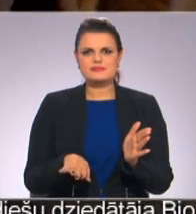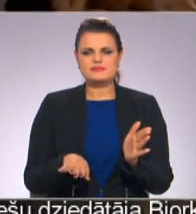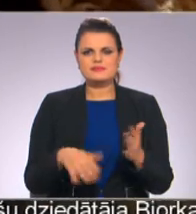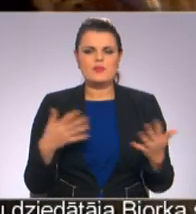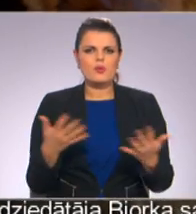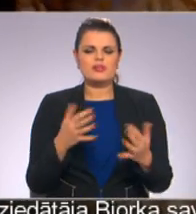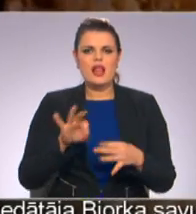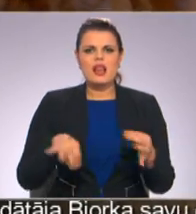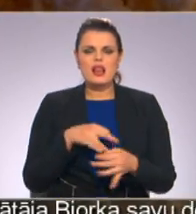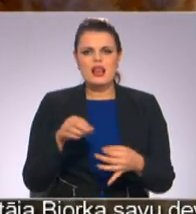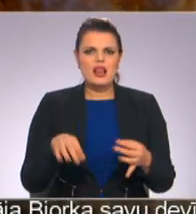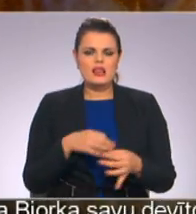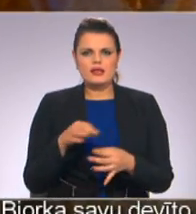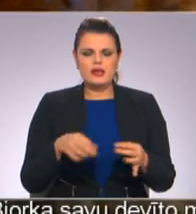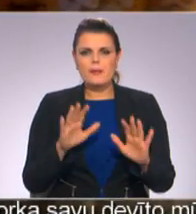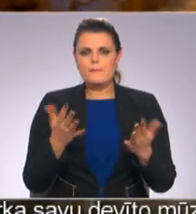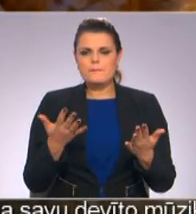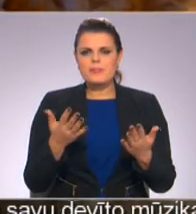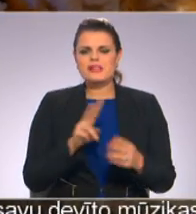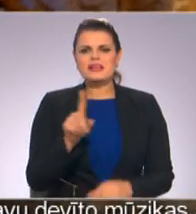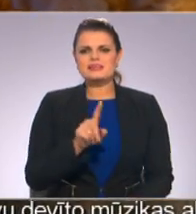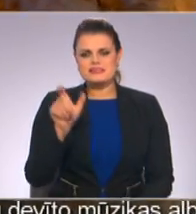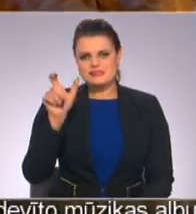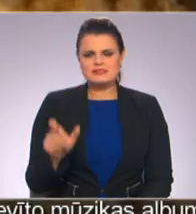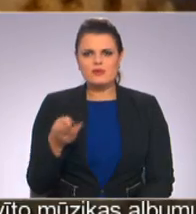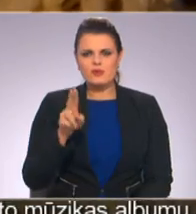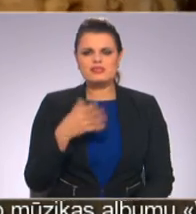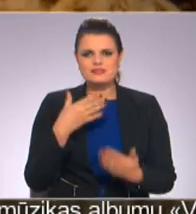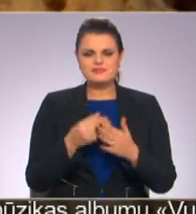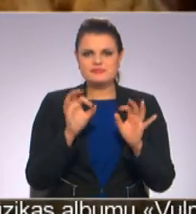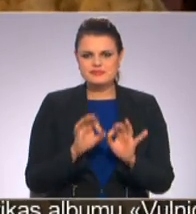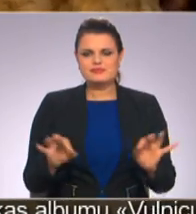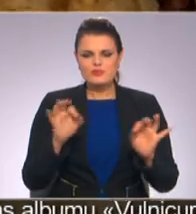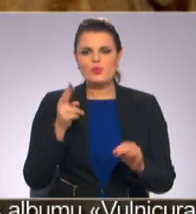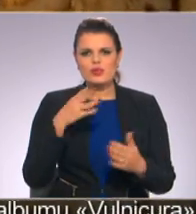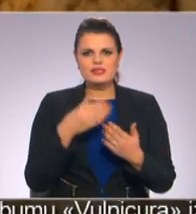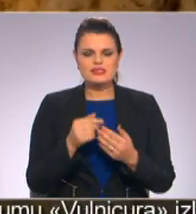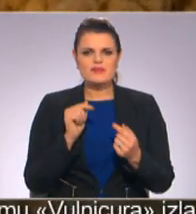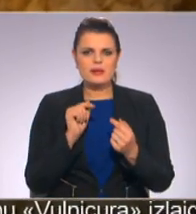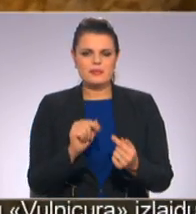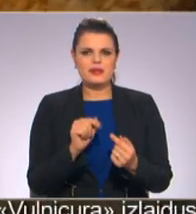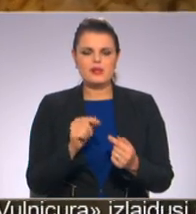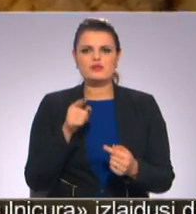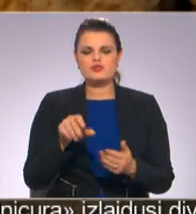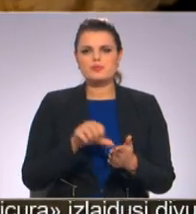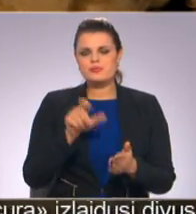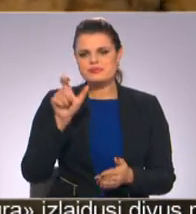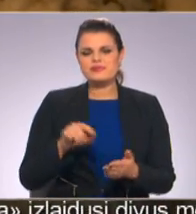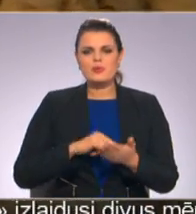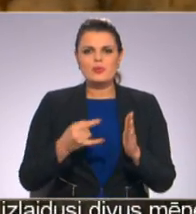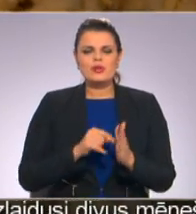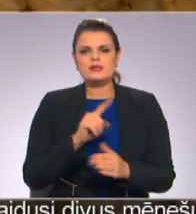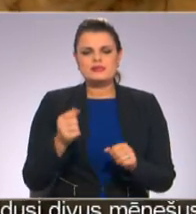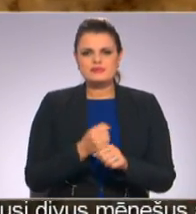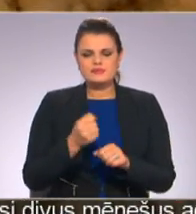bez kaut kāda lieka patosa, bet tas, kas tad ir tas cilvēciskais, un arī savā skaistumā, un arī savā pretmetā. Performants Cilvēka projekts ir